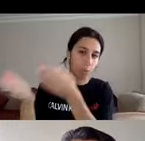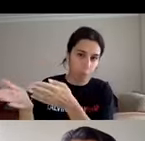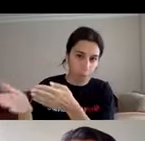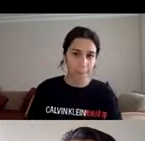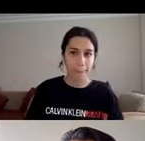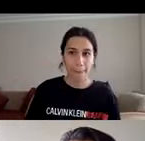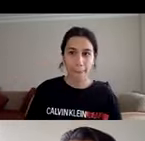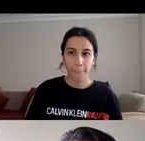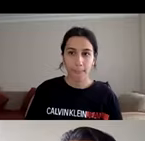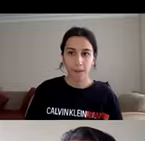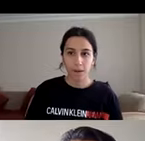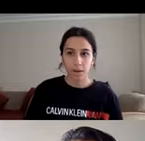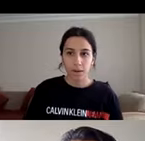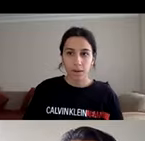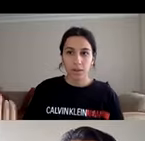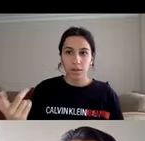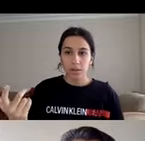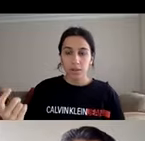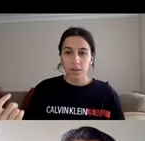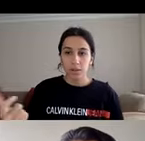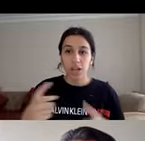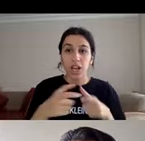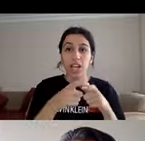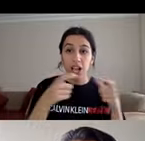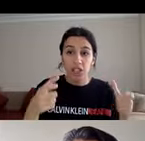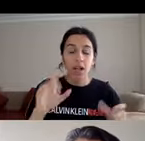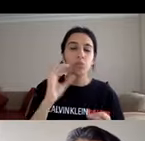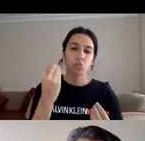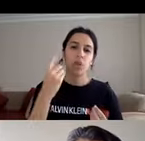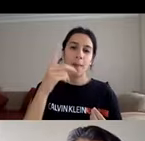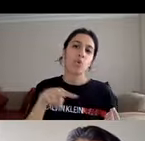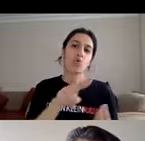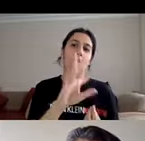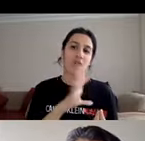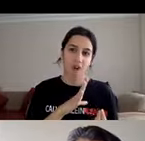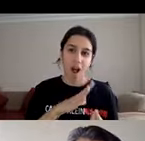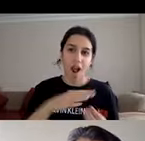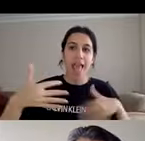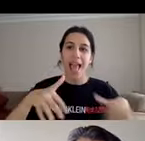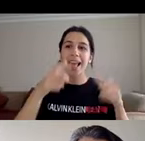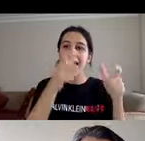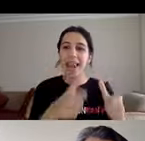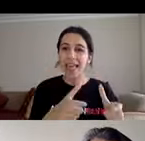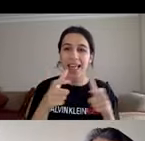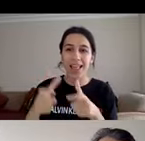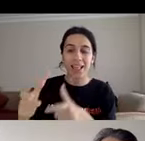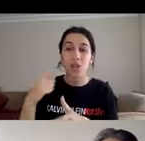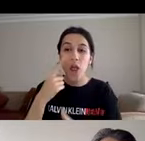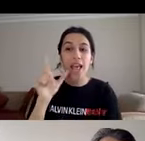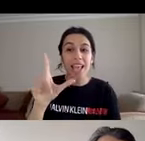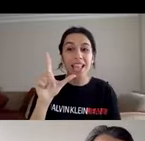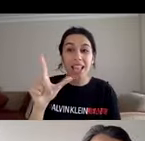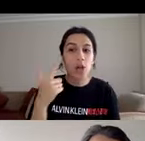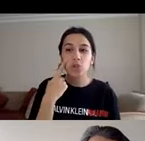Erişilebilirlik İnisiyatifi bu standartı geliştirirken iyi, çok anlamlı bir yol izliyor. Engelli topluluğunu kendi ihtiyaçlarına